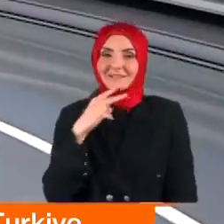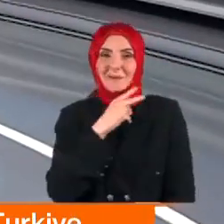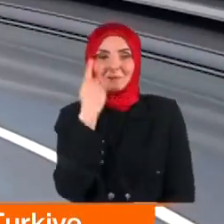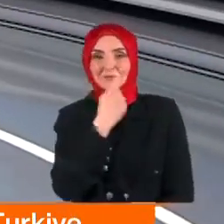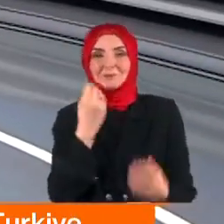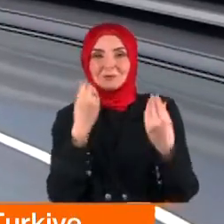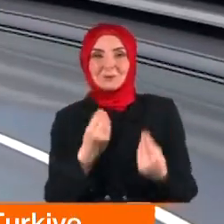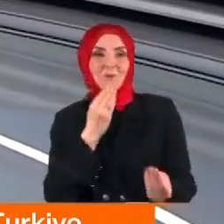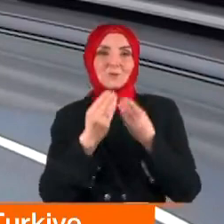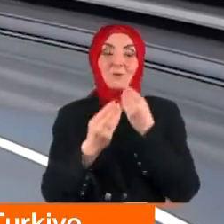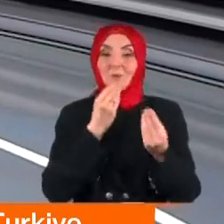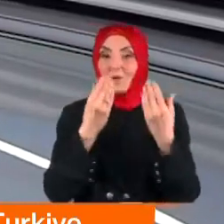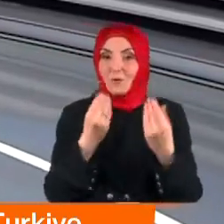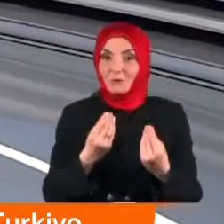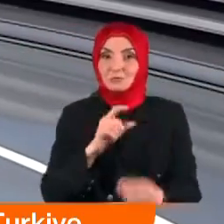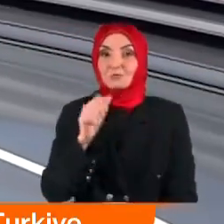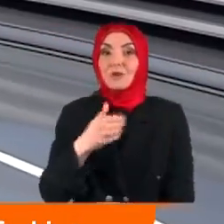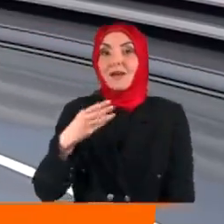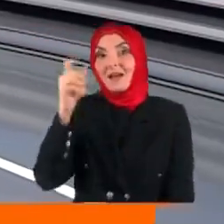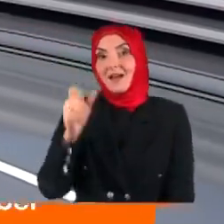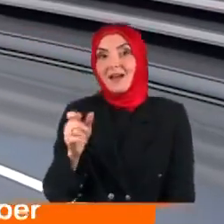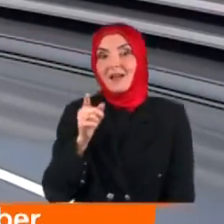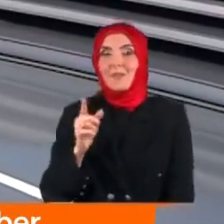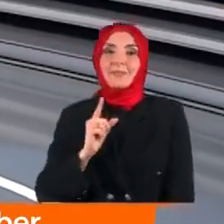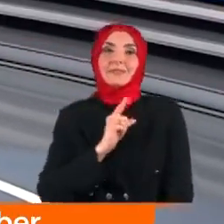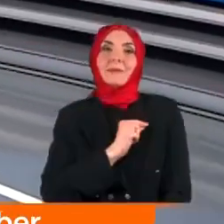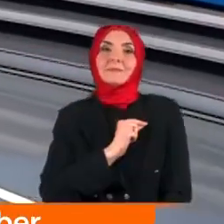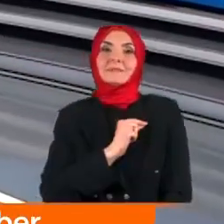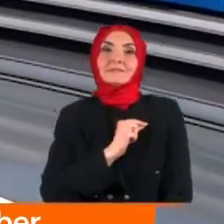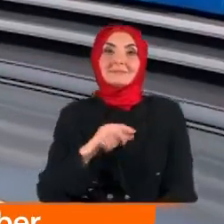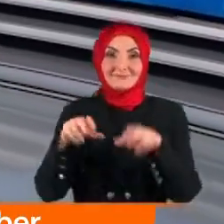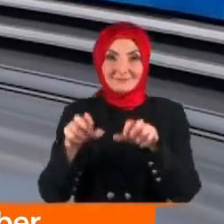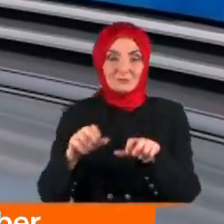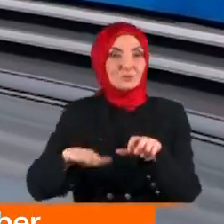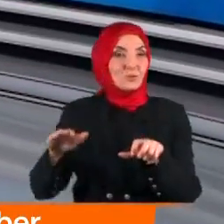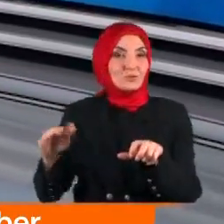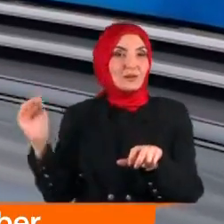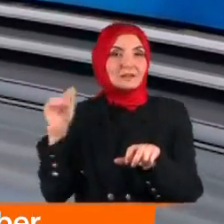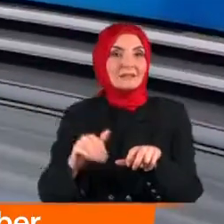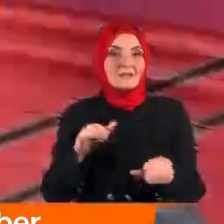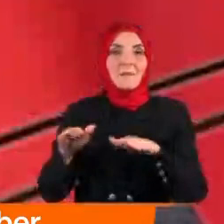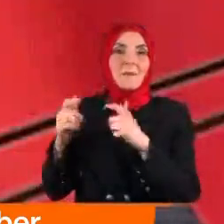Cumhurbaşkanı Erdoğan'ın temsili kabinesindeki çocuklar afet bölgesinden gelen depremzedelerdi.